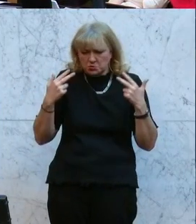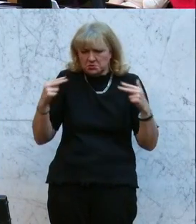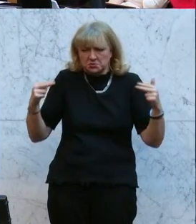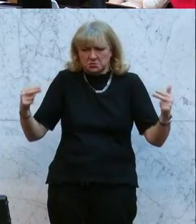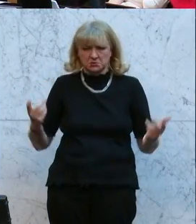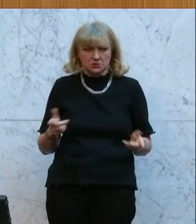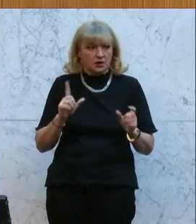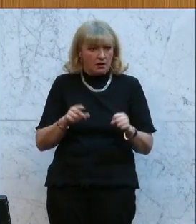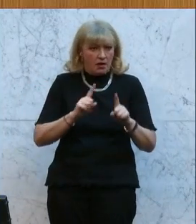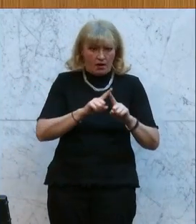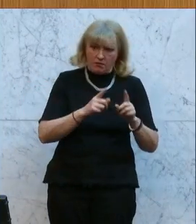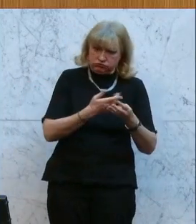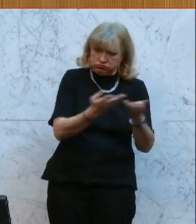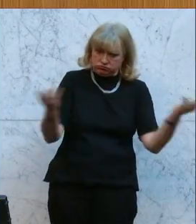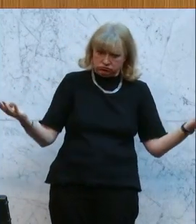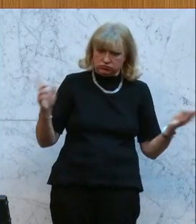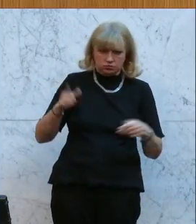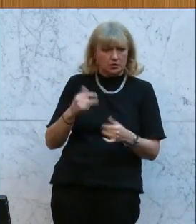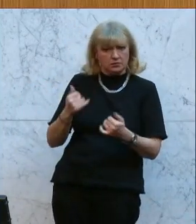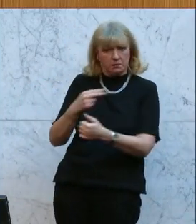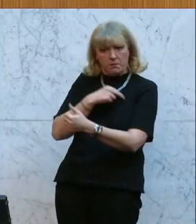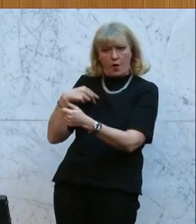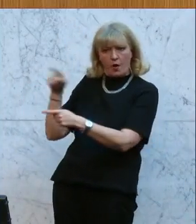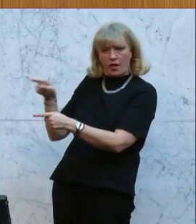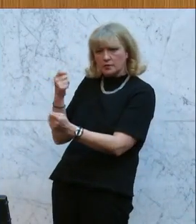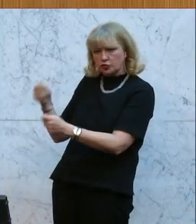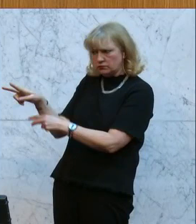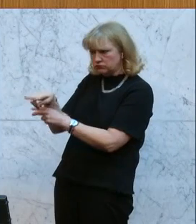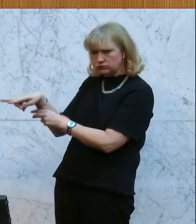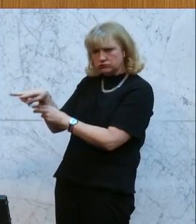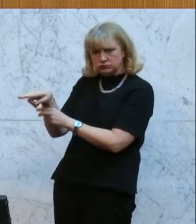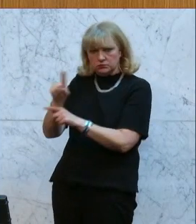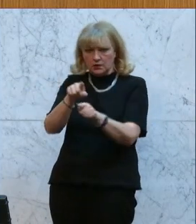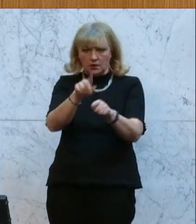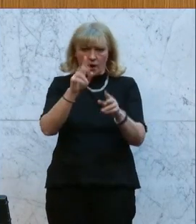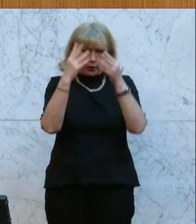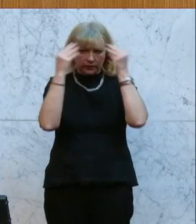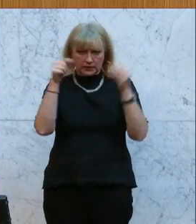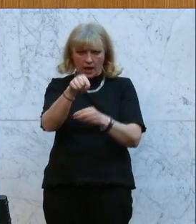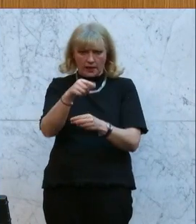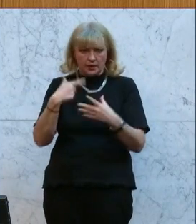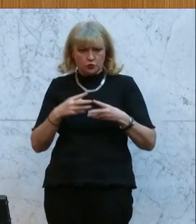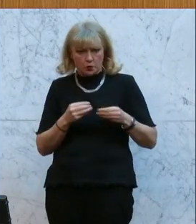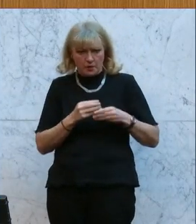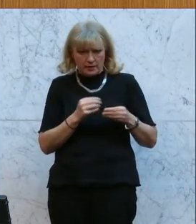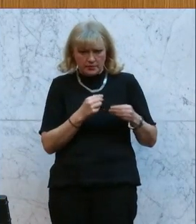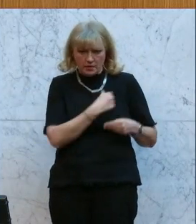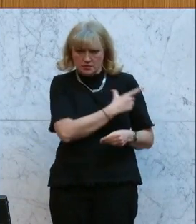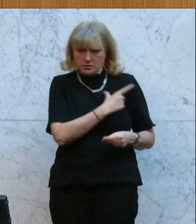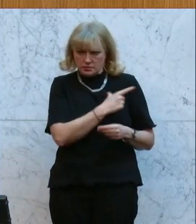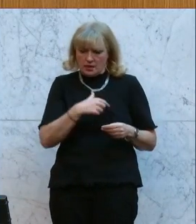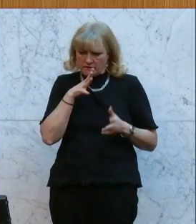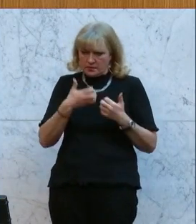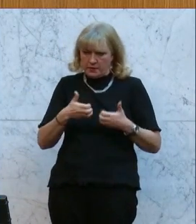einen Seite ist Polen, das jetzt unter strenger Monitoring ist. Auf der anderen Seite zum Beispiel Niederlande, über die ich mit einem Kollegen aus Rumänien einen Bericht erstatten